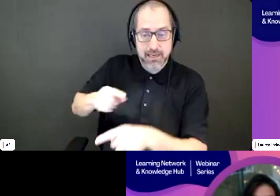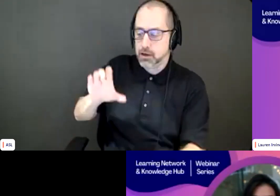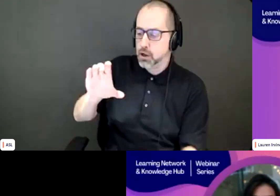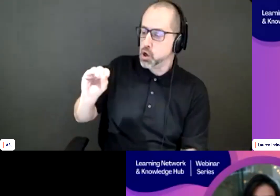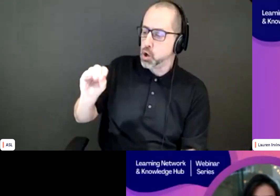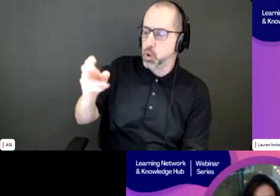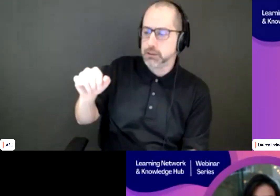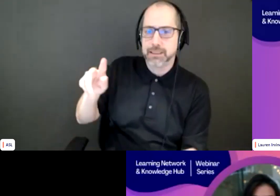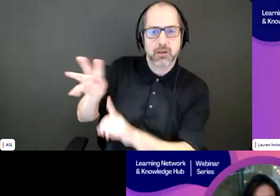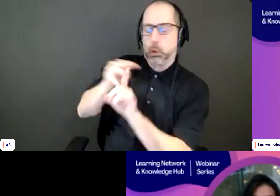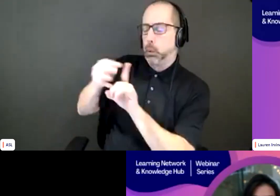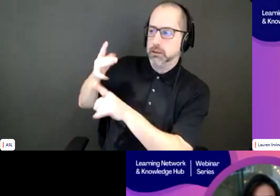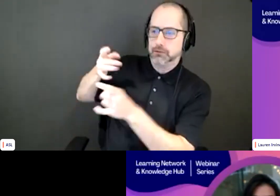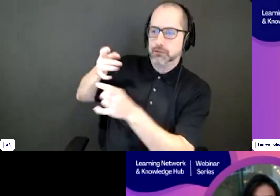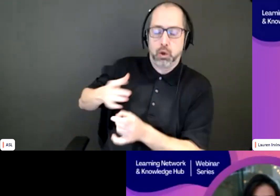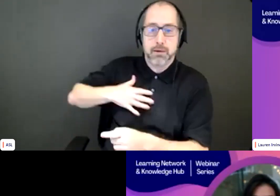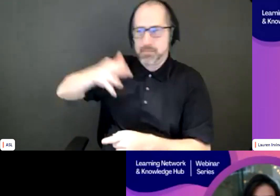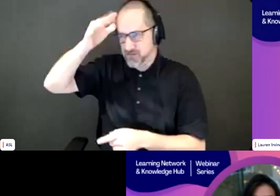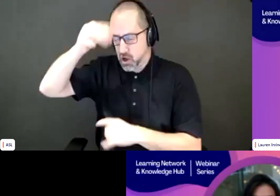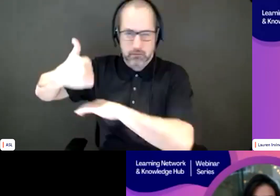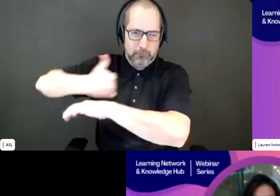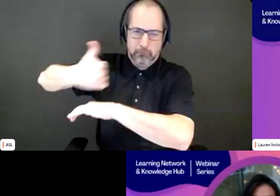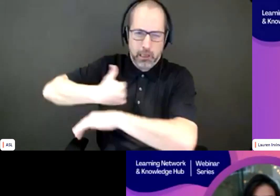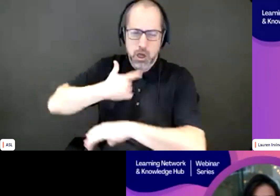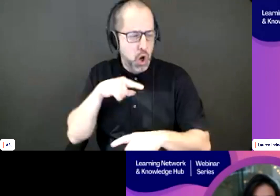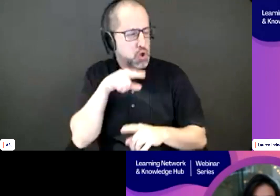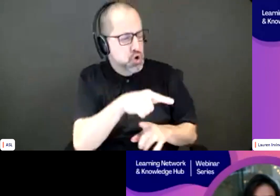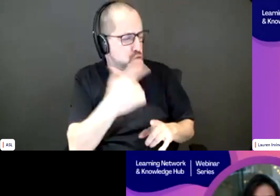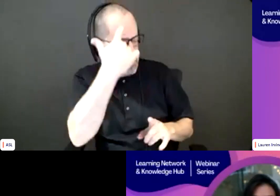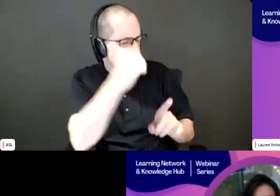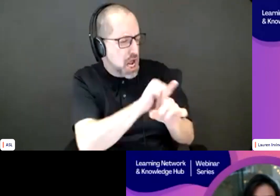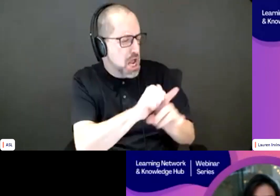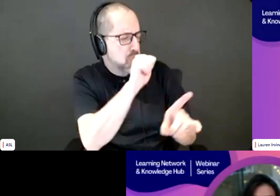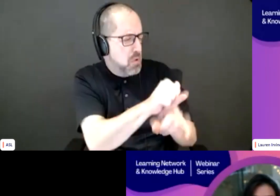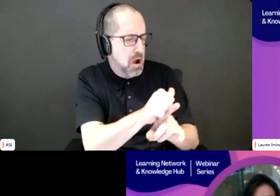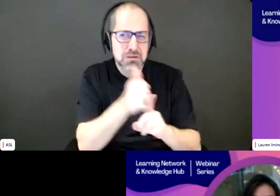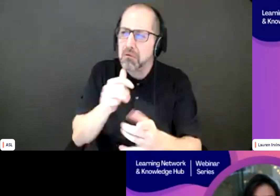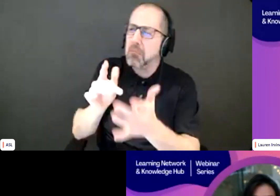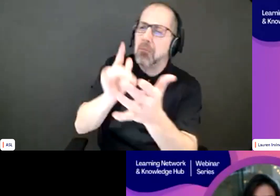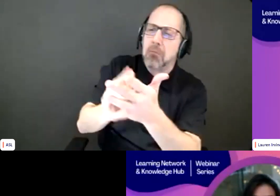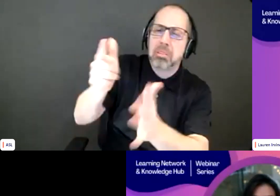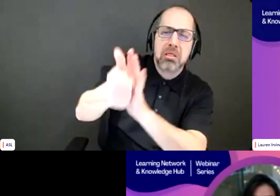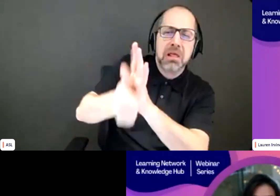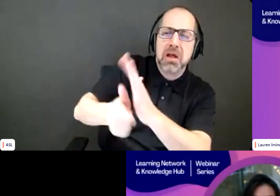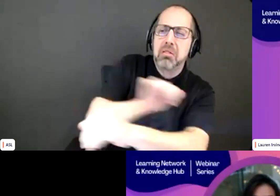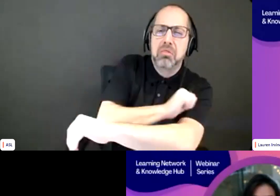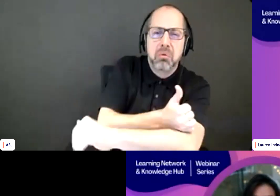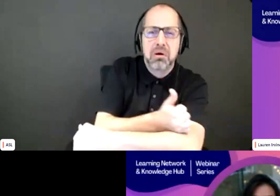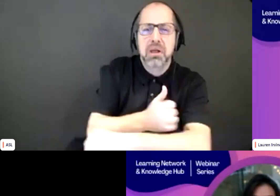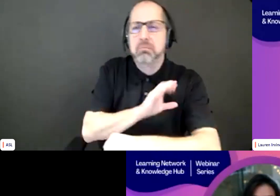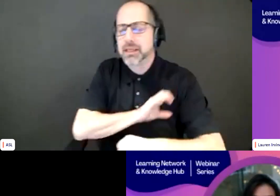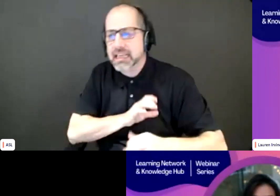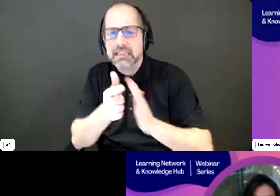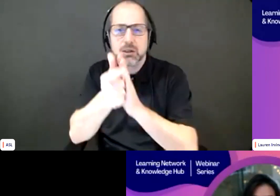moi aujourd'hui maintenant j'ai appris que j'ai été prise avec le contrôle coercitif pendant de nombreuses années mon père